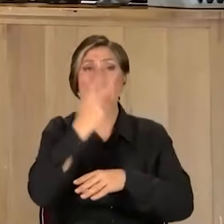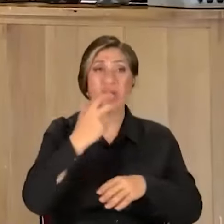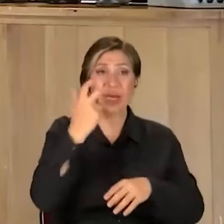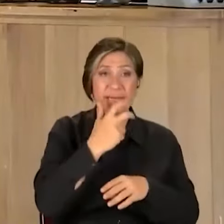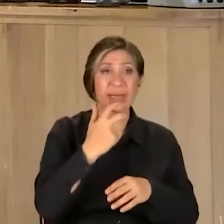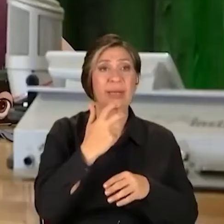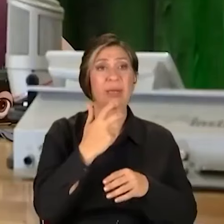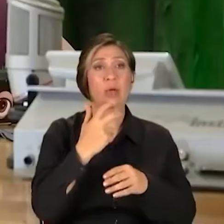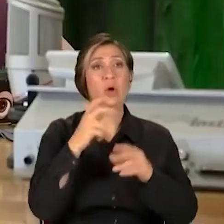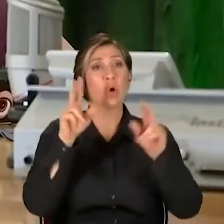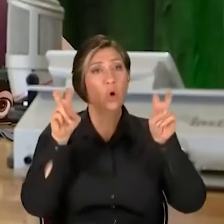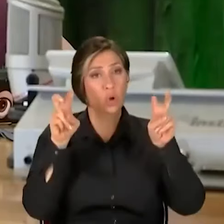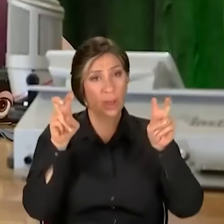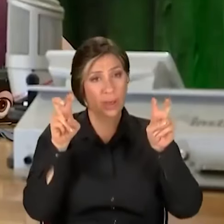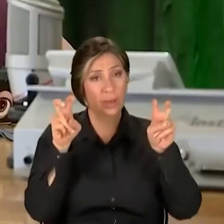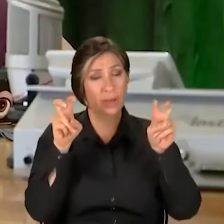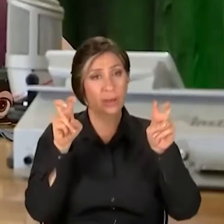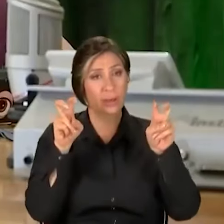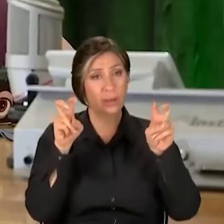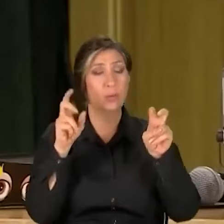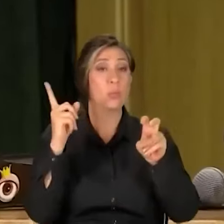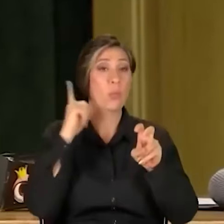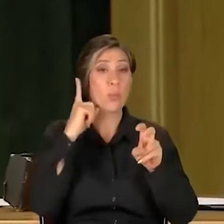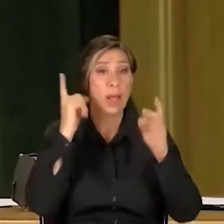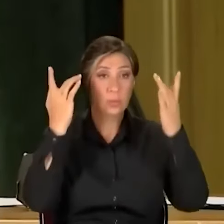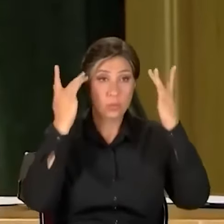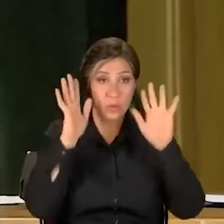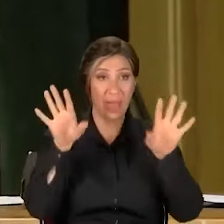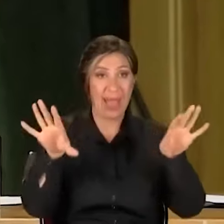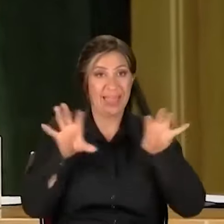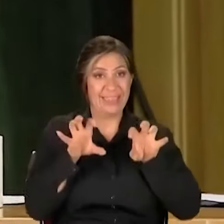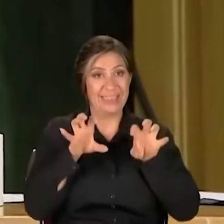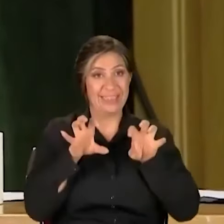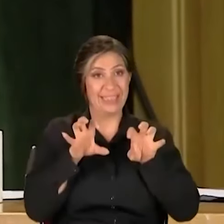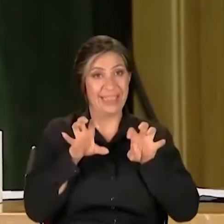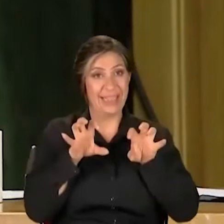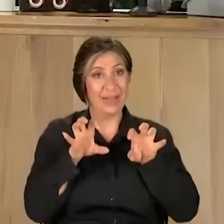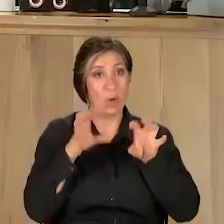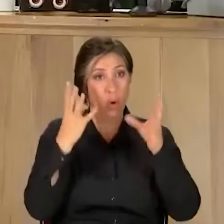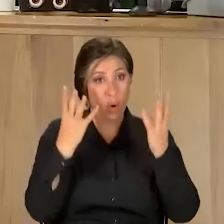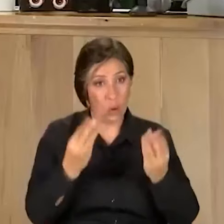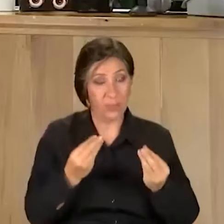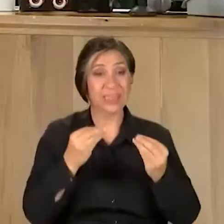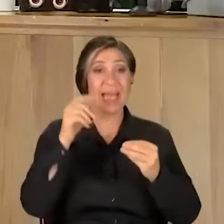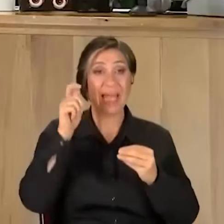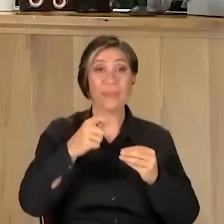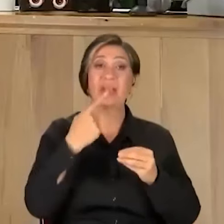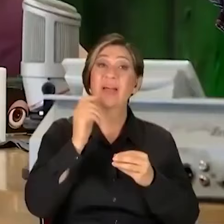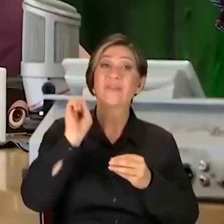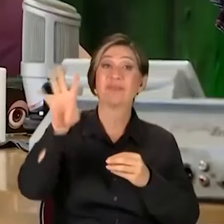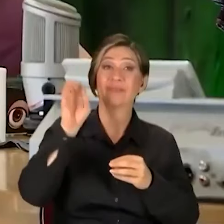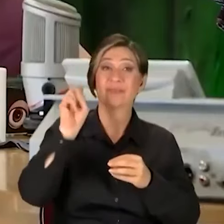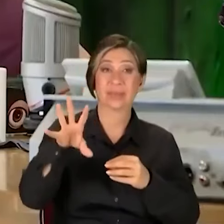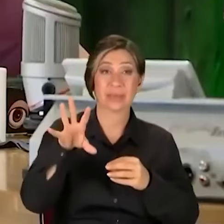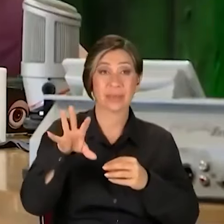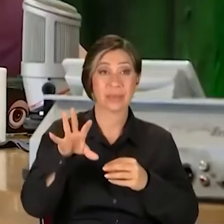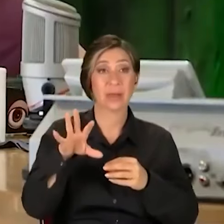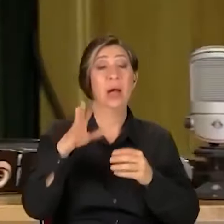şarkı konuları, popüler kültürün etkisinde kalmalarına yaptığın göndermeler. Hı